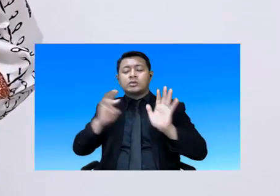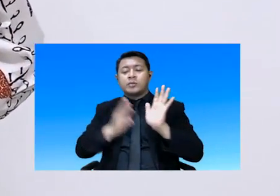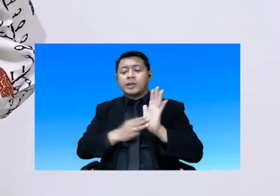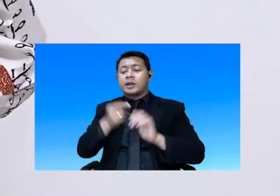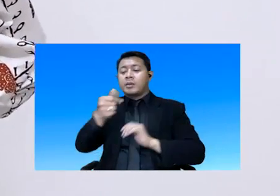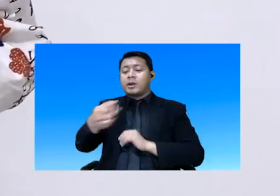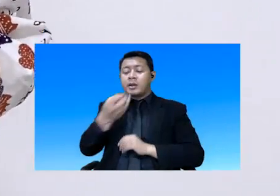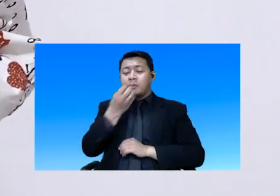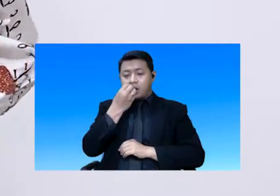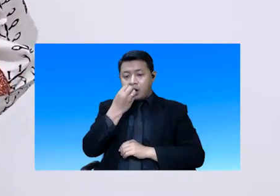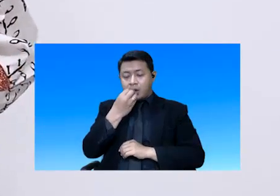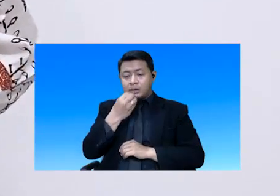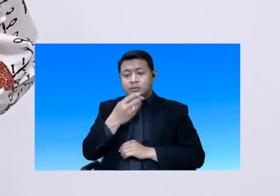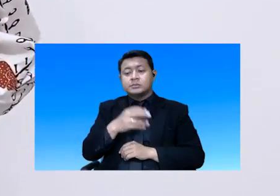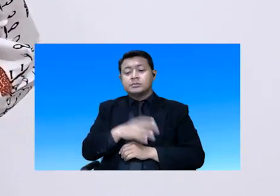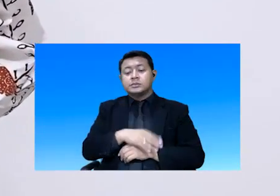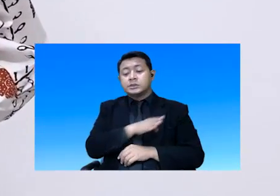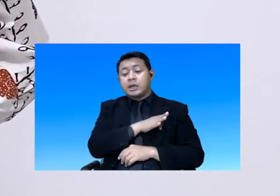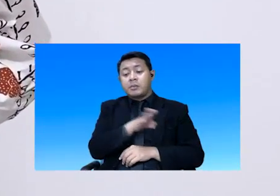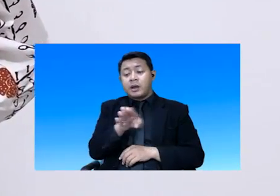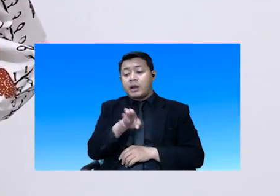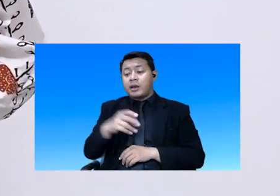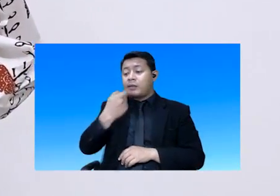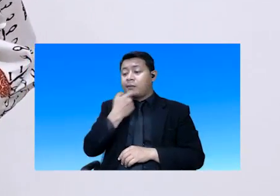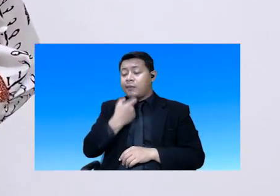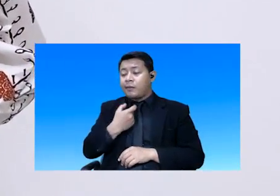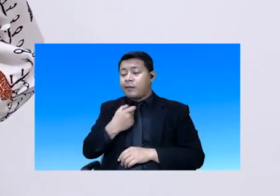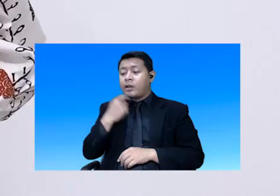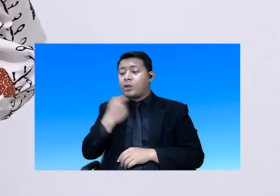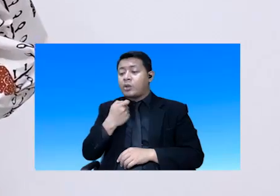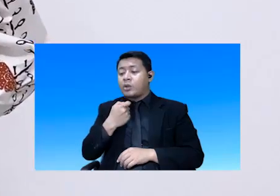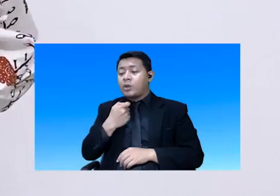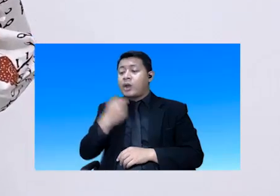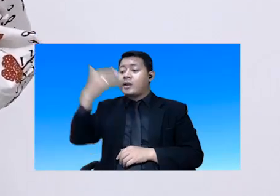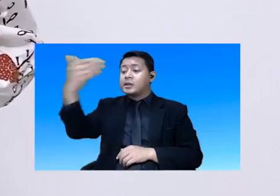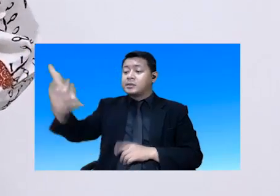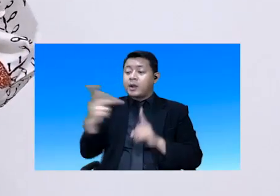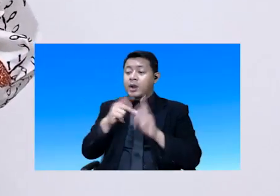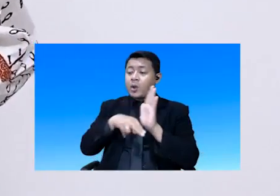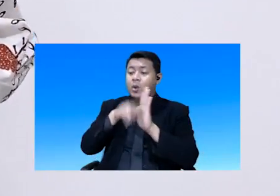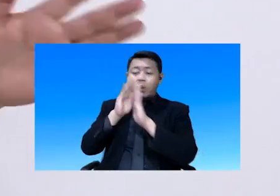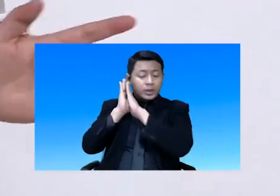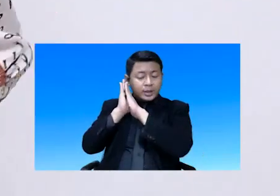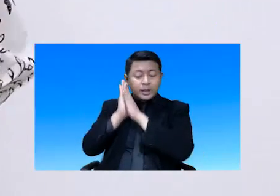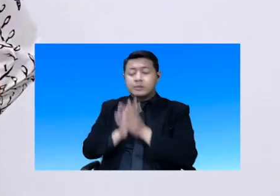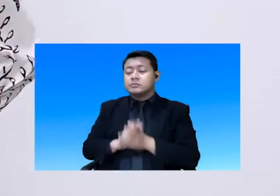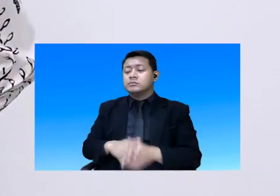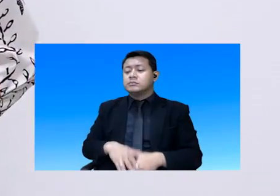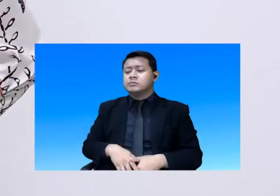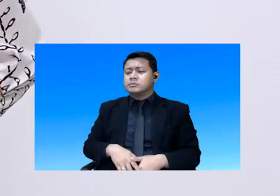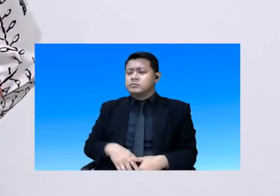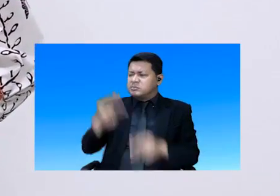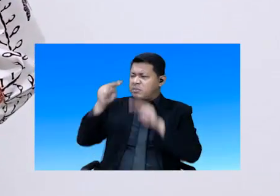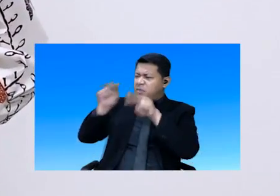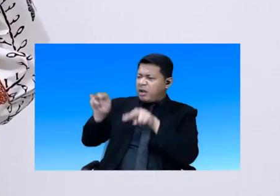makanan. Saat saya berangkat, nenek tua itu ada di seberang hotel. Waktu itu saya tidak perhatian